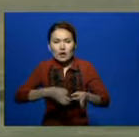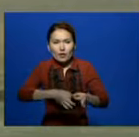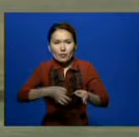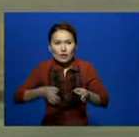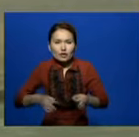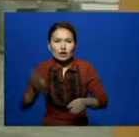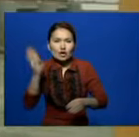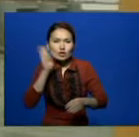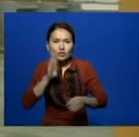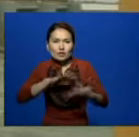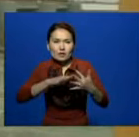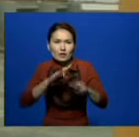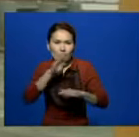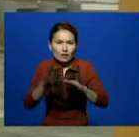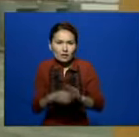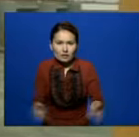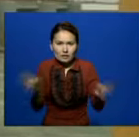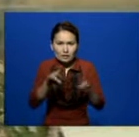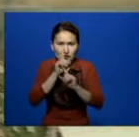үшін мамандар жұмылып жұмыс істеуде.